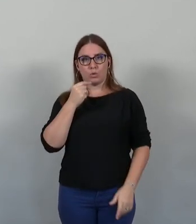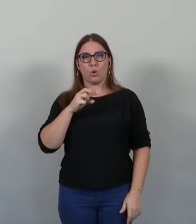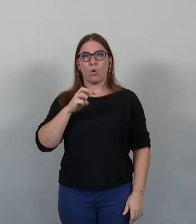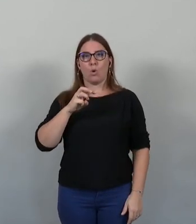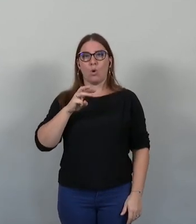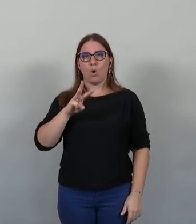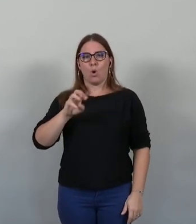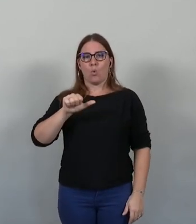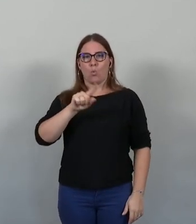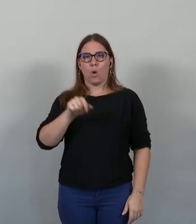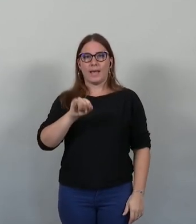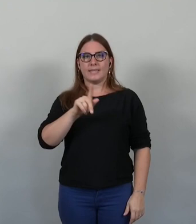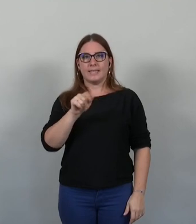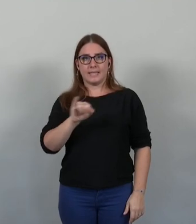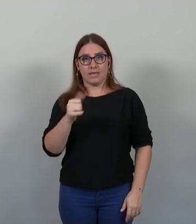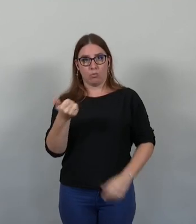la